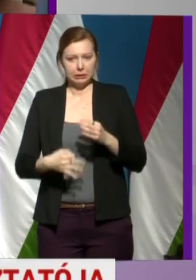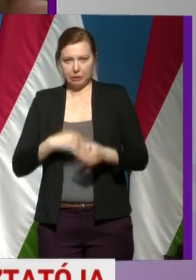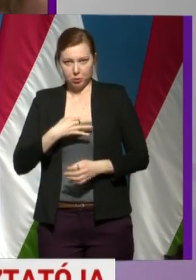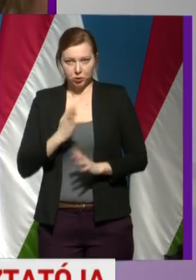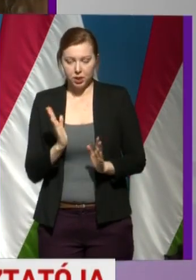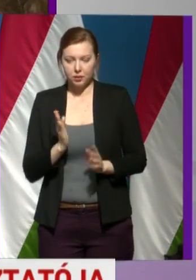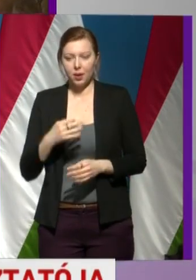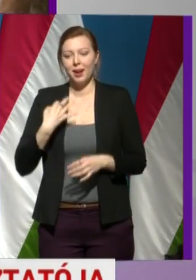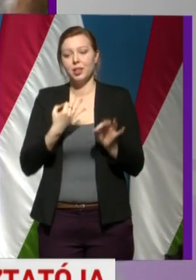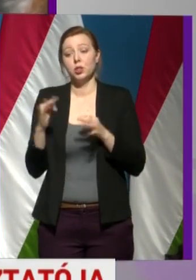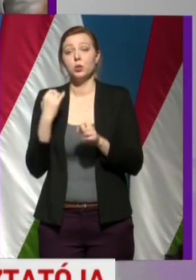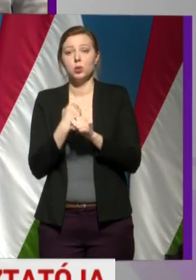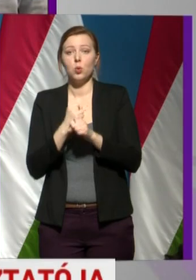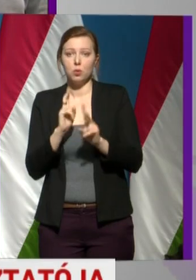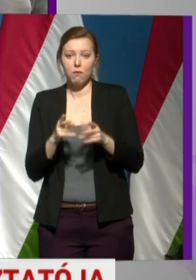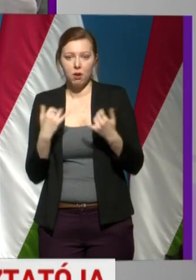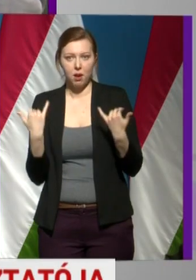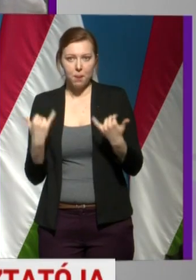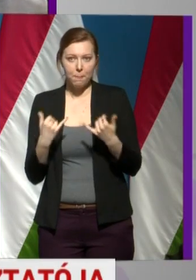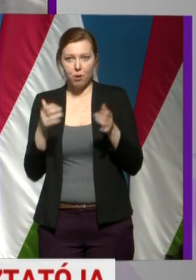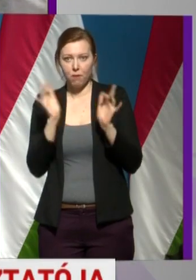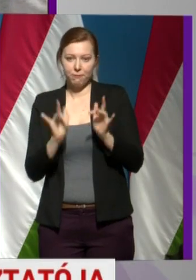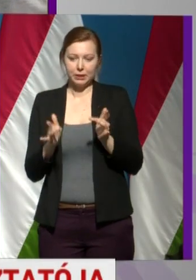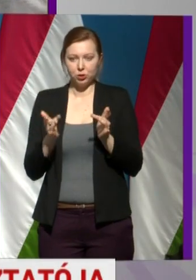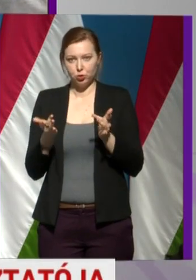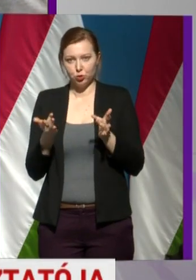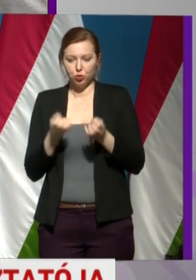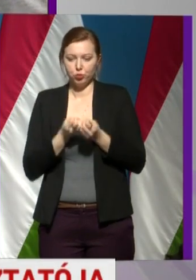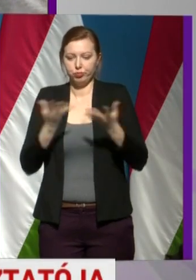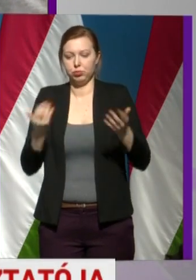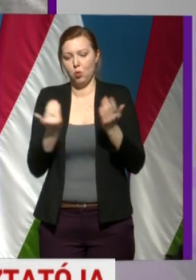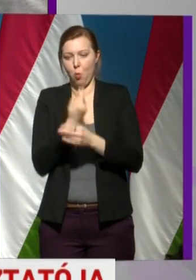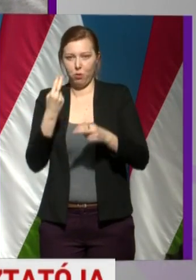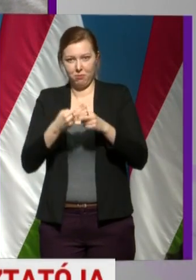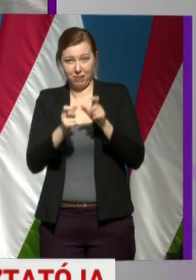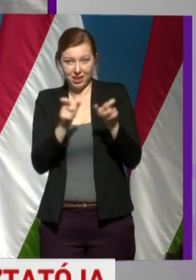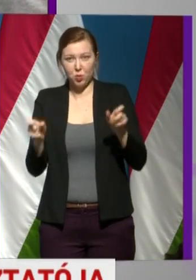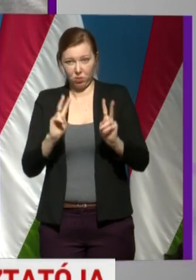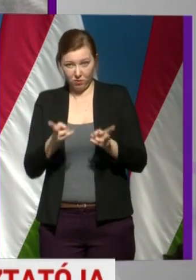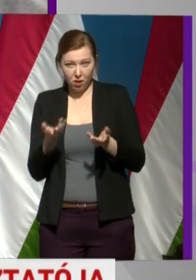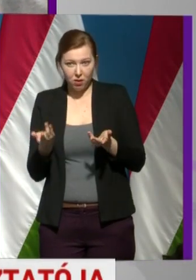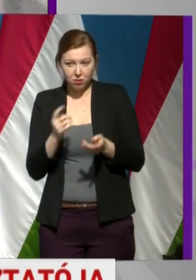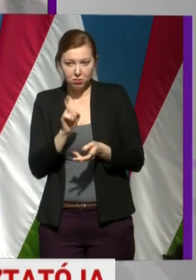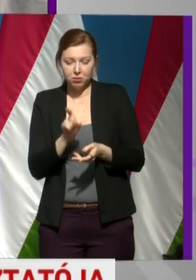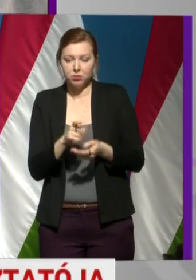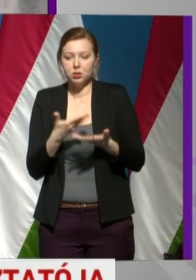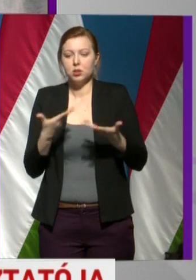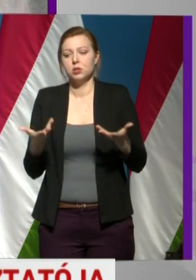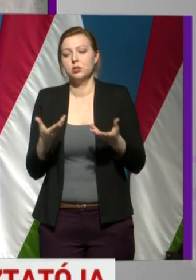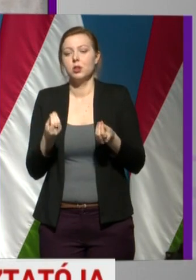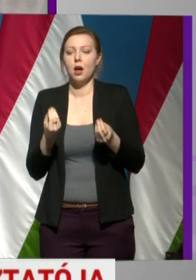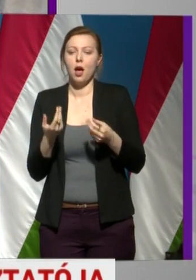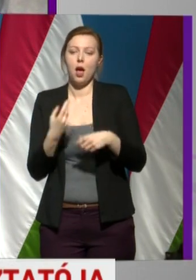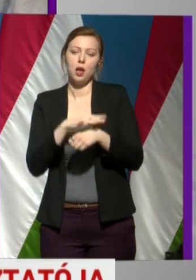hogy egészségügyi dolgozó van-e a ma frissként közölt új megbetegedettek között, és hogy egyébként hány